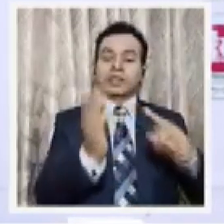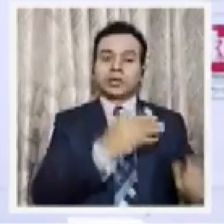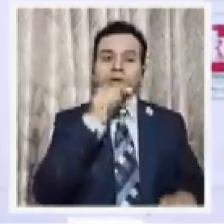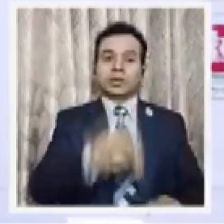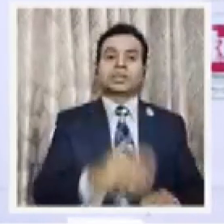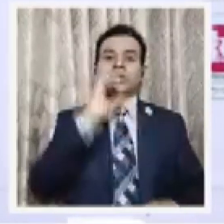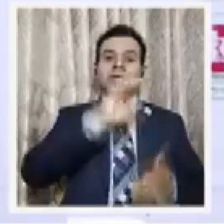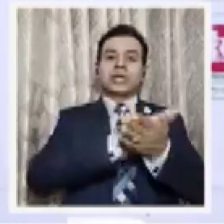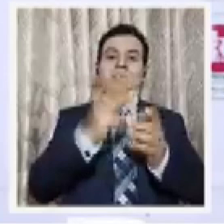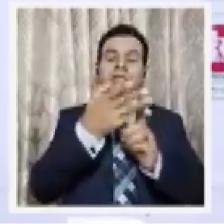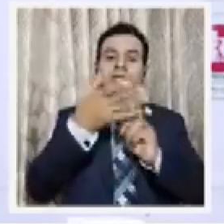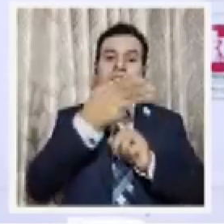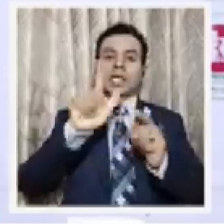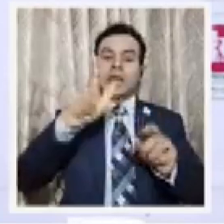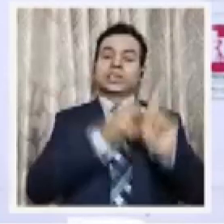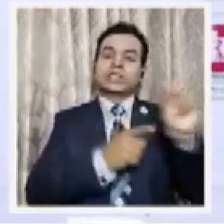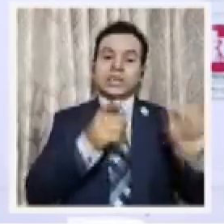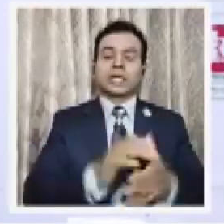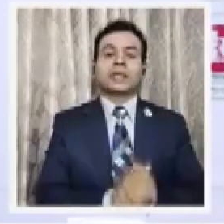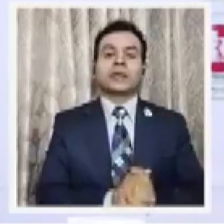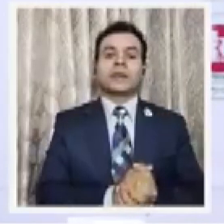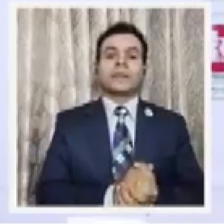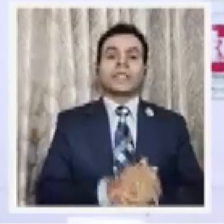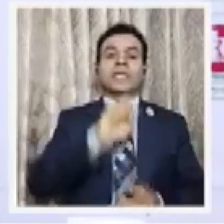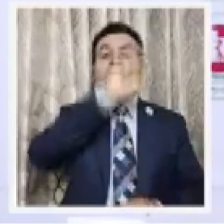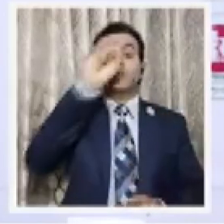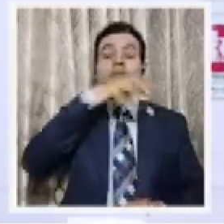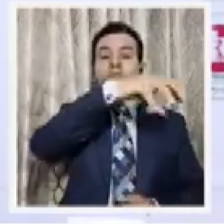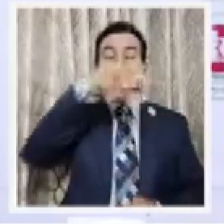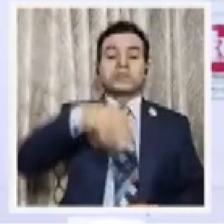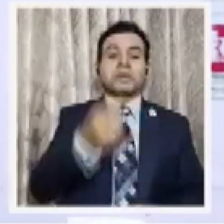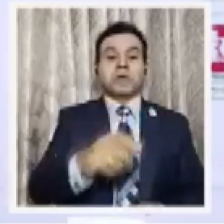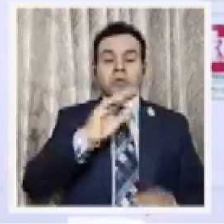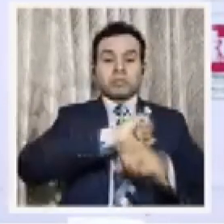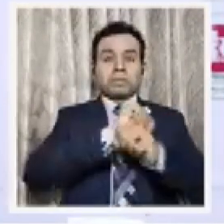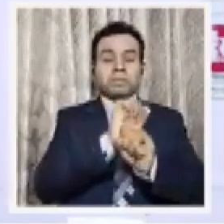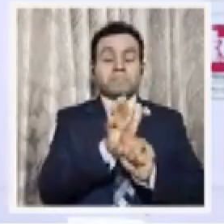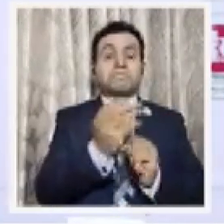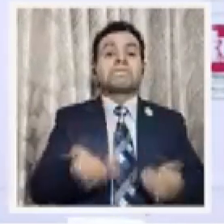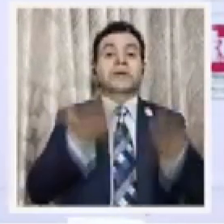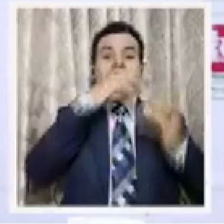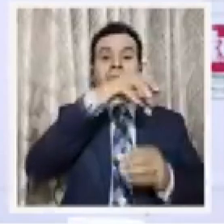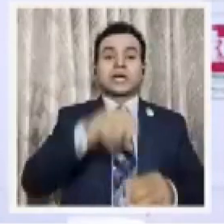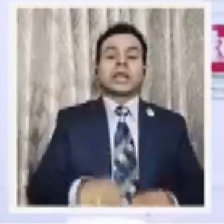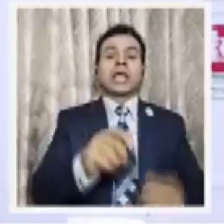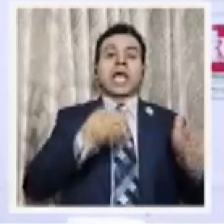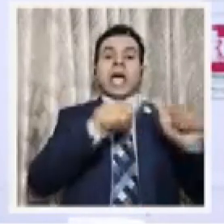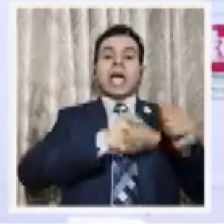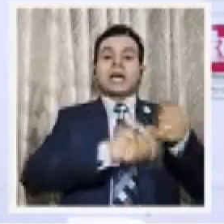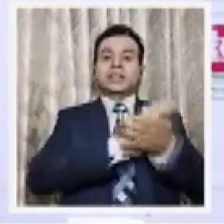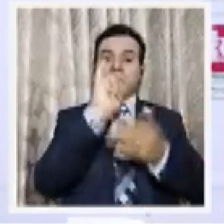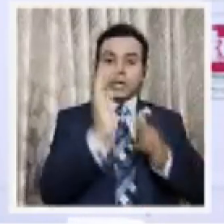হলো যুক্তরাষ্ট্র, ব্রাজিল, মেক্সিকো, পেরু এবং চিলি। ইউরোপের যে 5টি সর্বাধিক